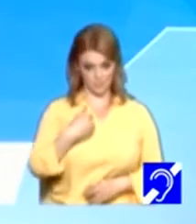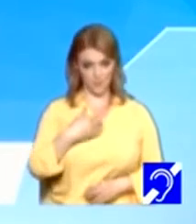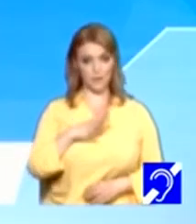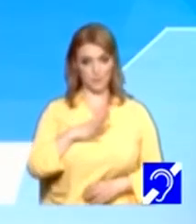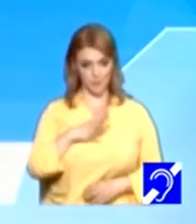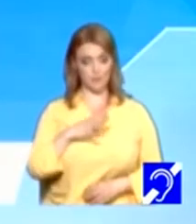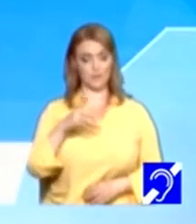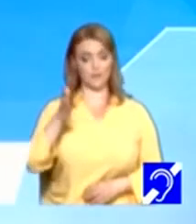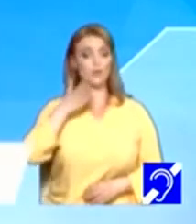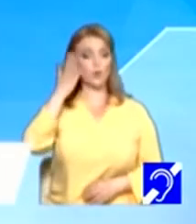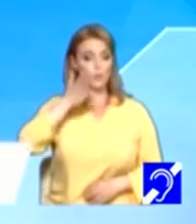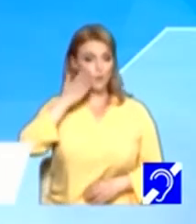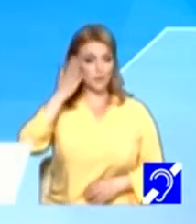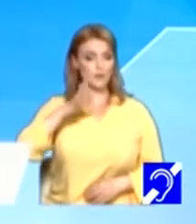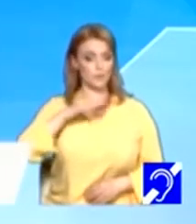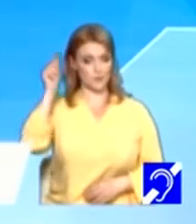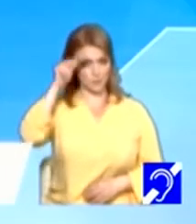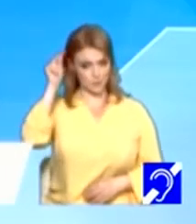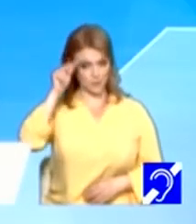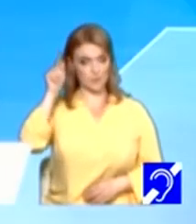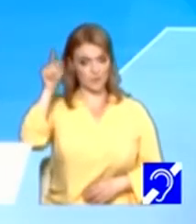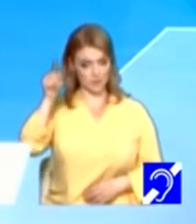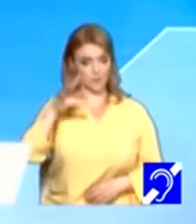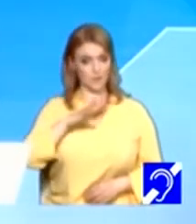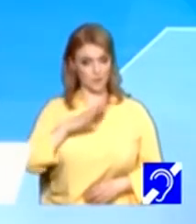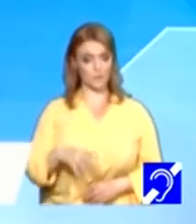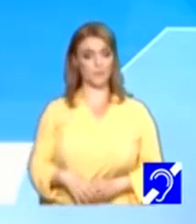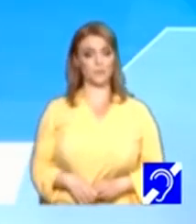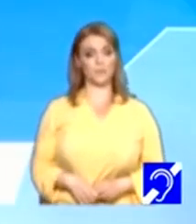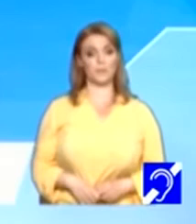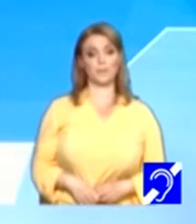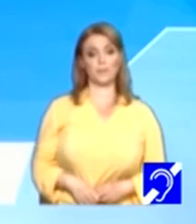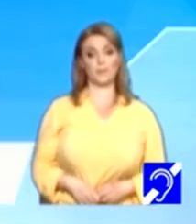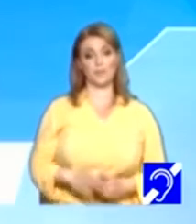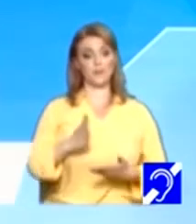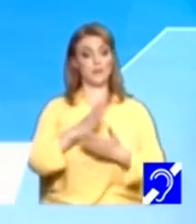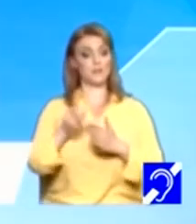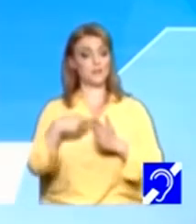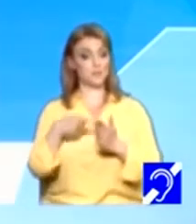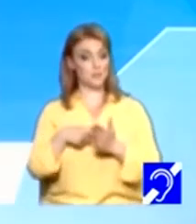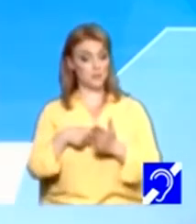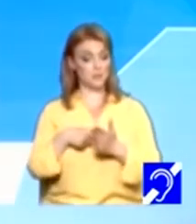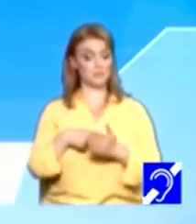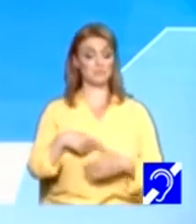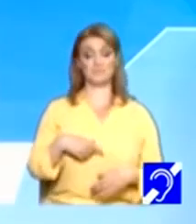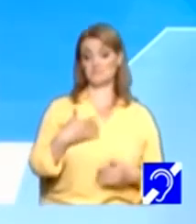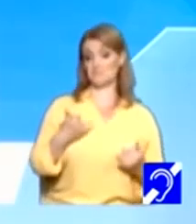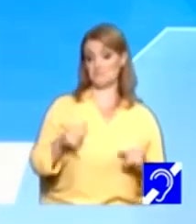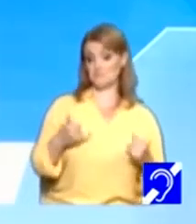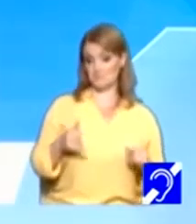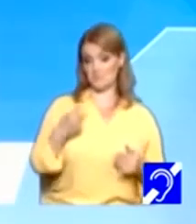la București, am făcut cursuri NATO în cadrul SNSP București și este o întrebare pentru care chiar mă mir că,